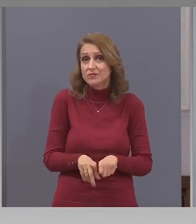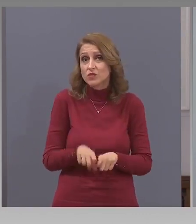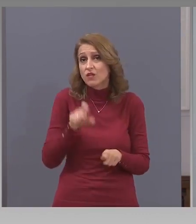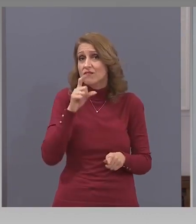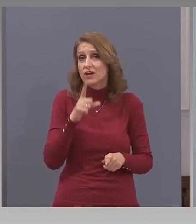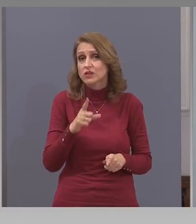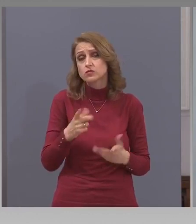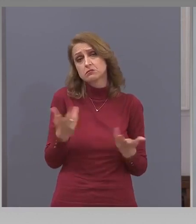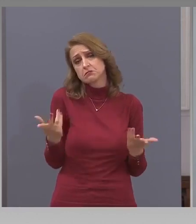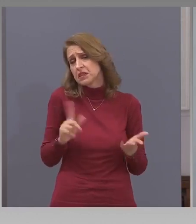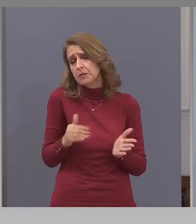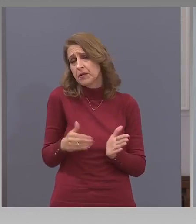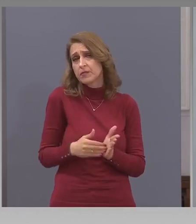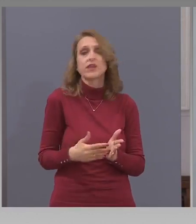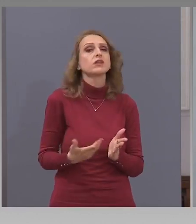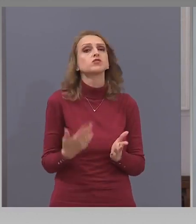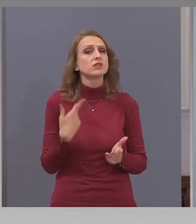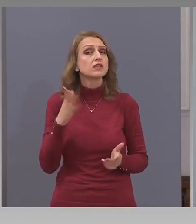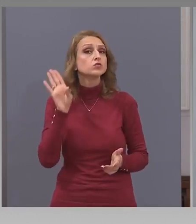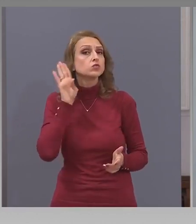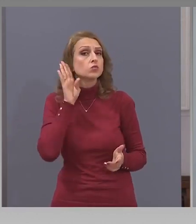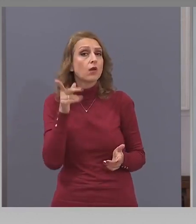Нали? И като го чуя него,